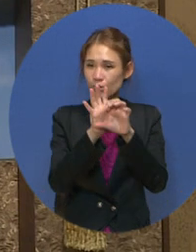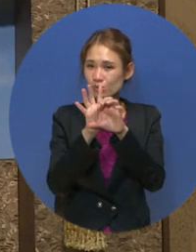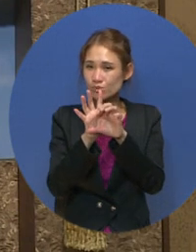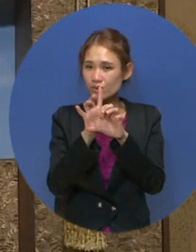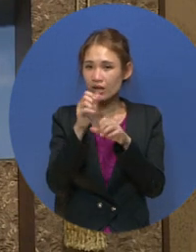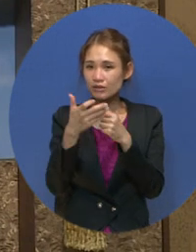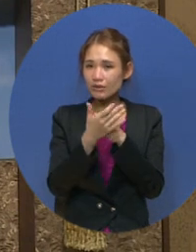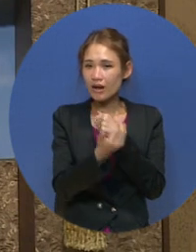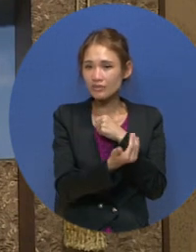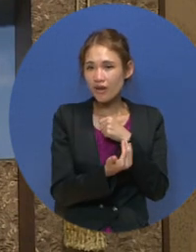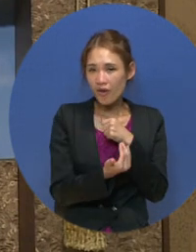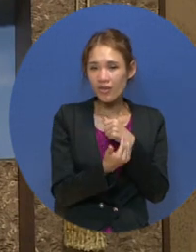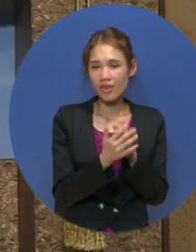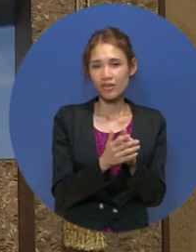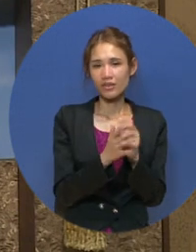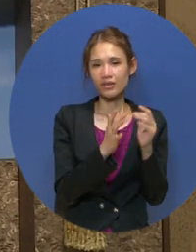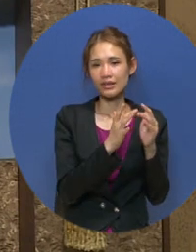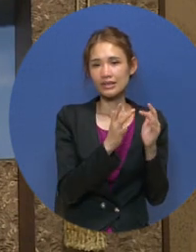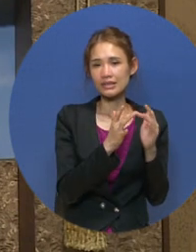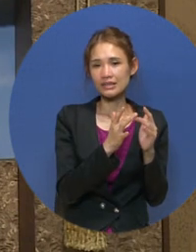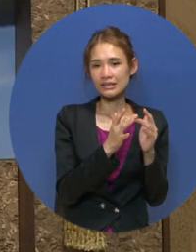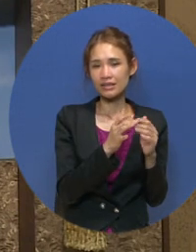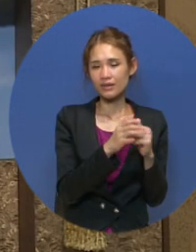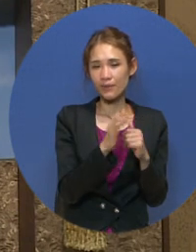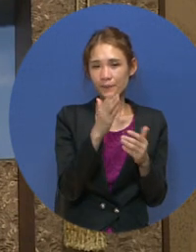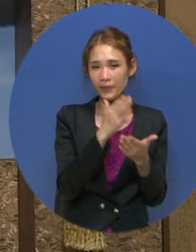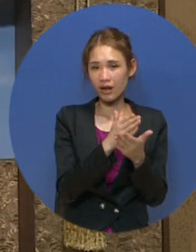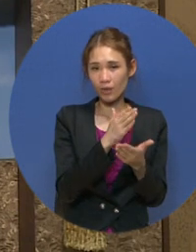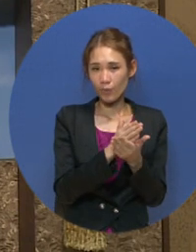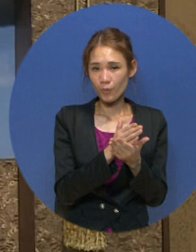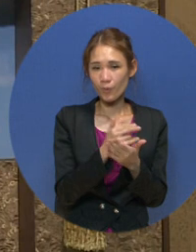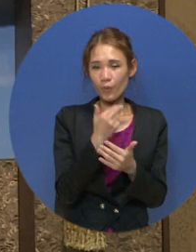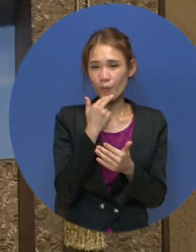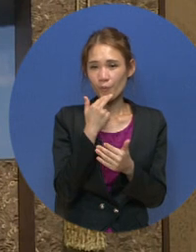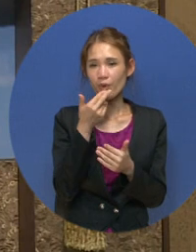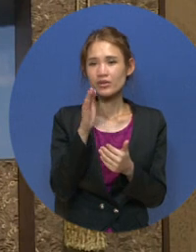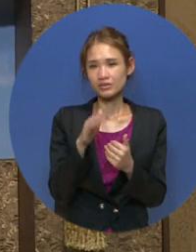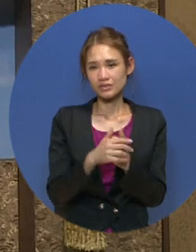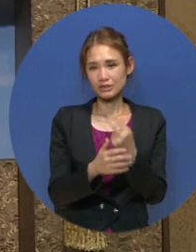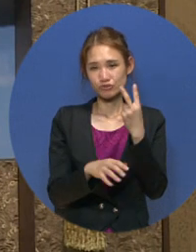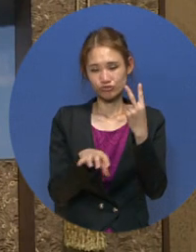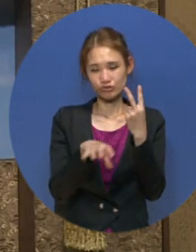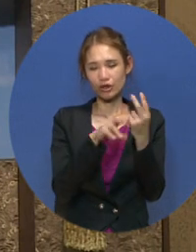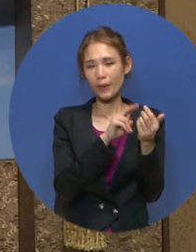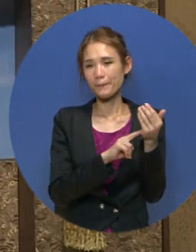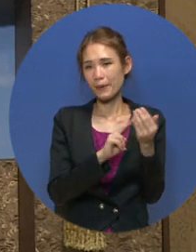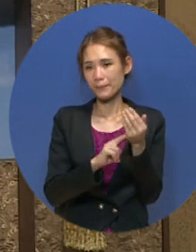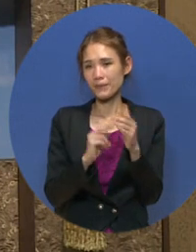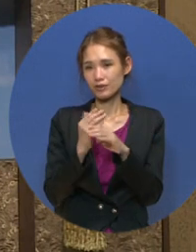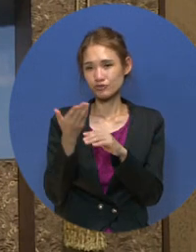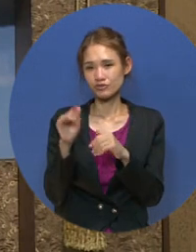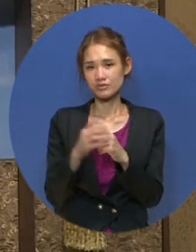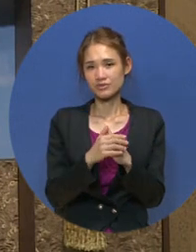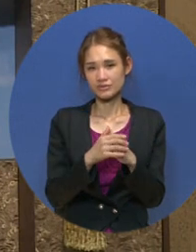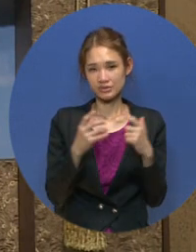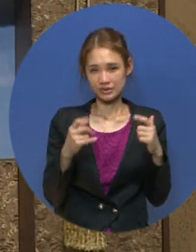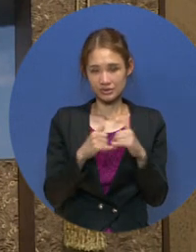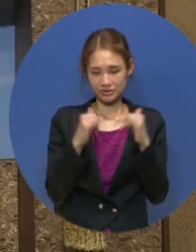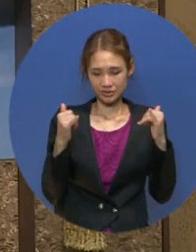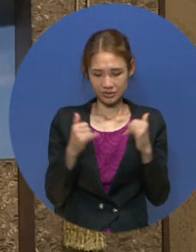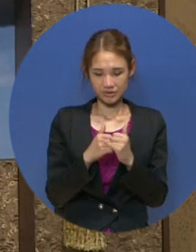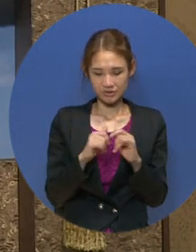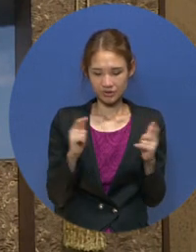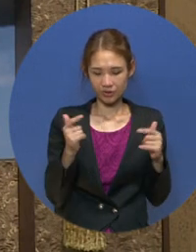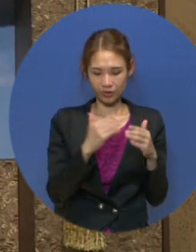전까지는 오프라인만 있었습니다. 아. 그래서 매장 두 곳에서 판매가 되었고요. 예. 또 지역사회 여러